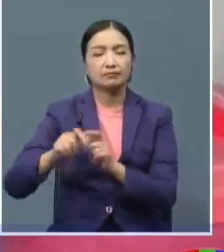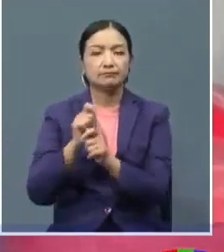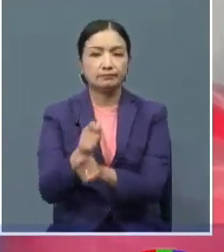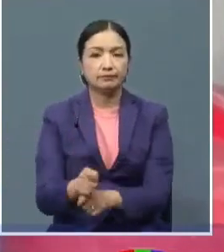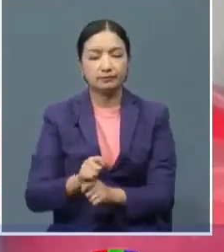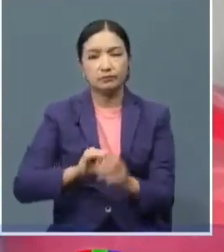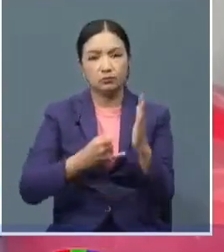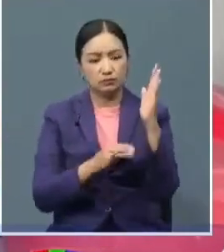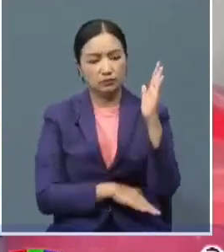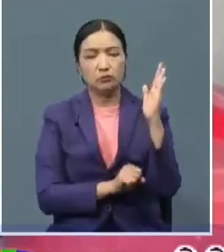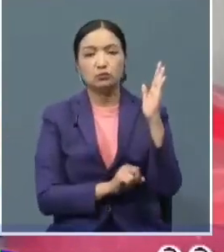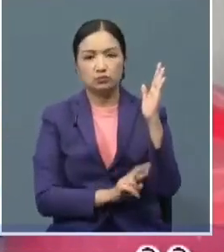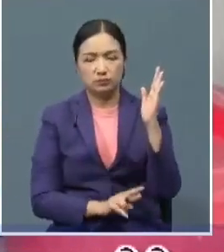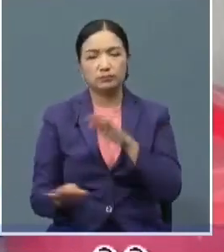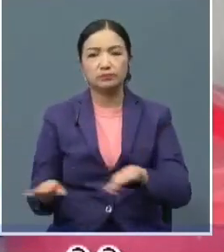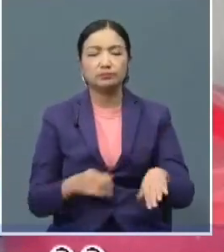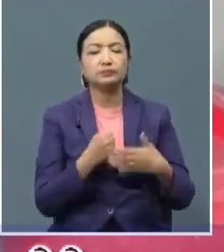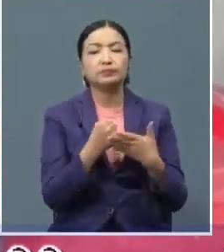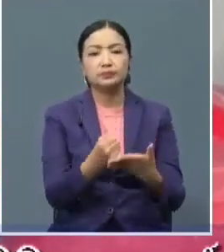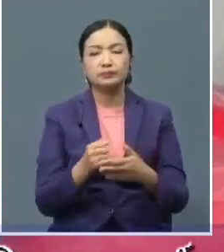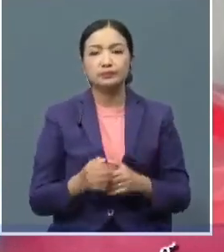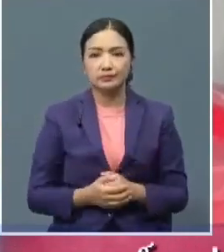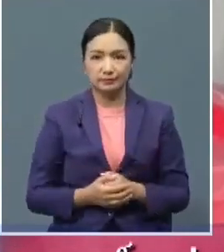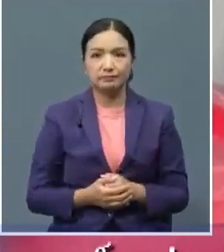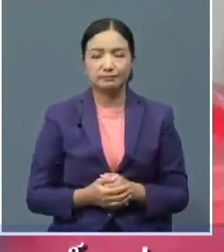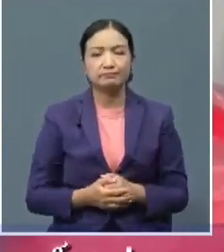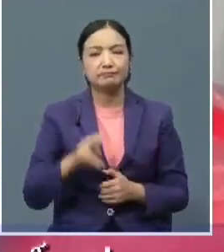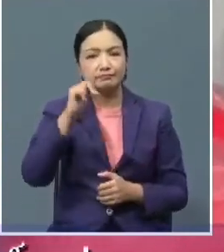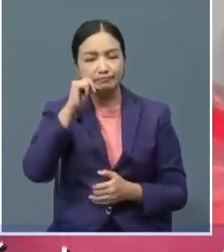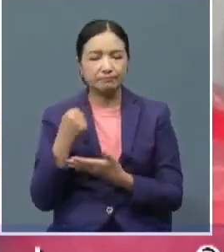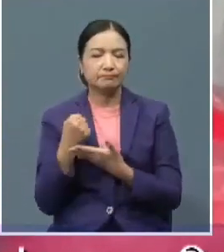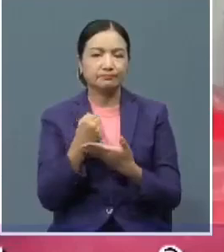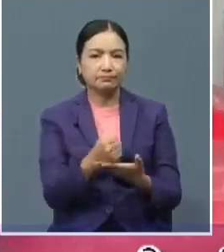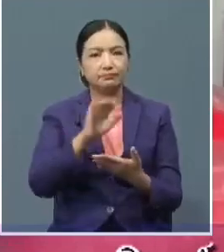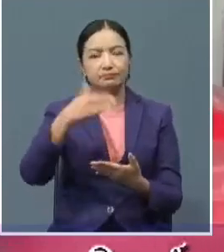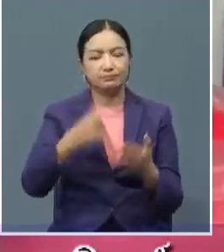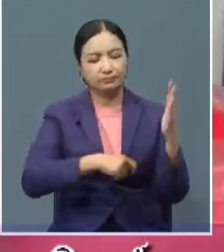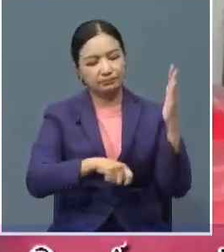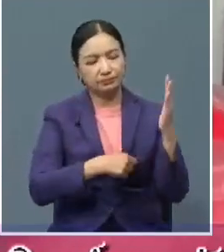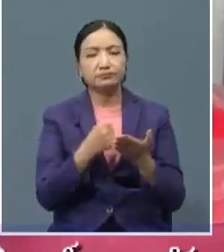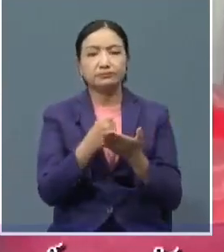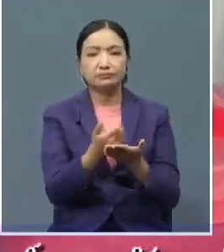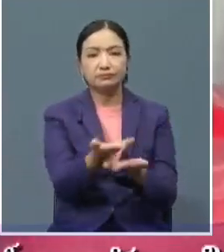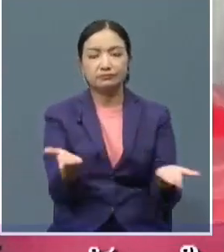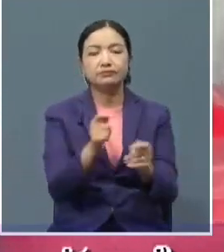สุราษฎร์ธานีพร้อมที่จะเข้าไปช่วยเหลือคือเบื้องต้นเนะฮะก็ต้องหาน้ำเข้าไปช่วยก่อนเพื่อแบ่งเปาภาระของเกษตรกร